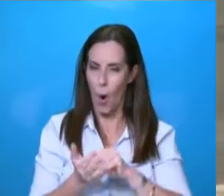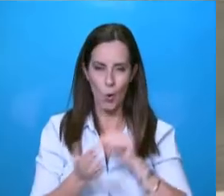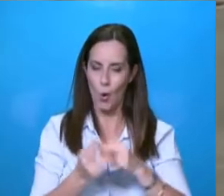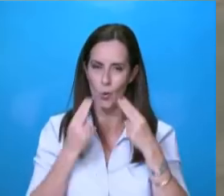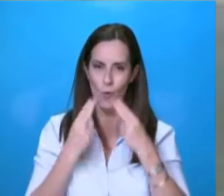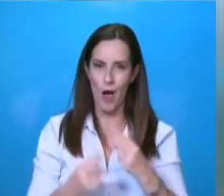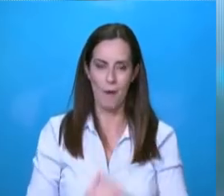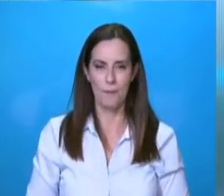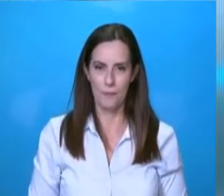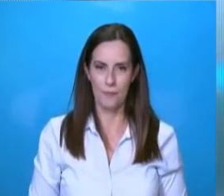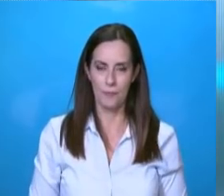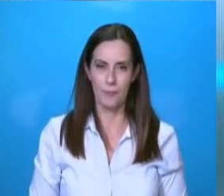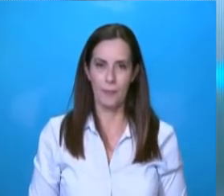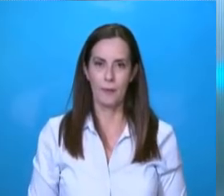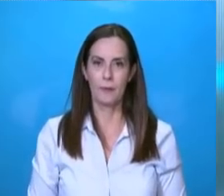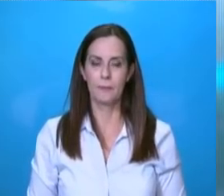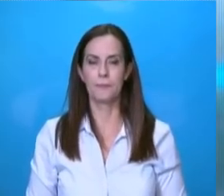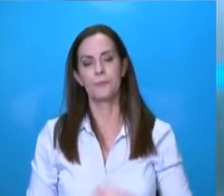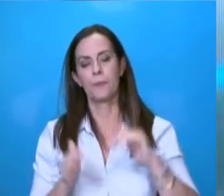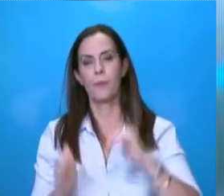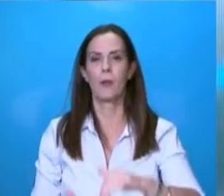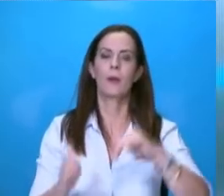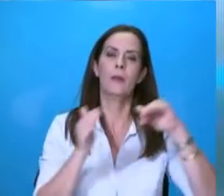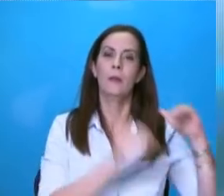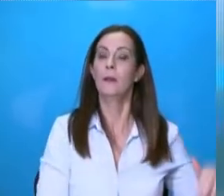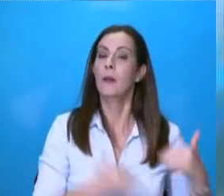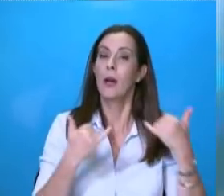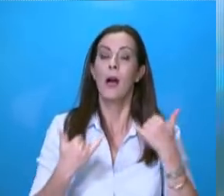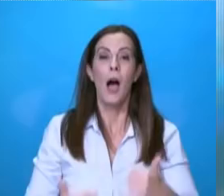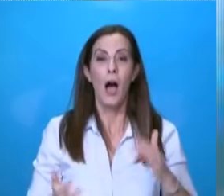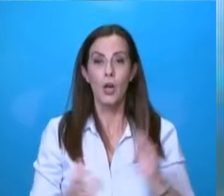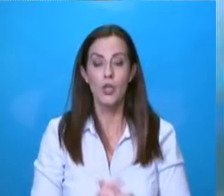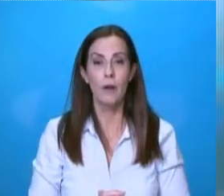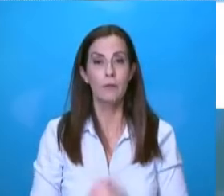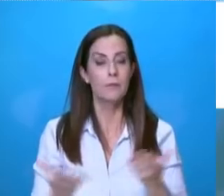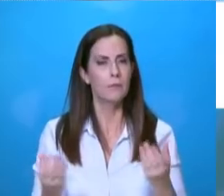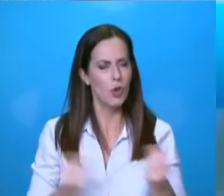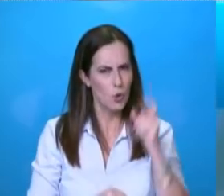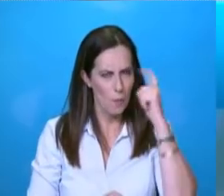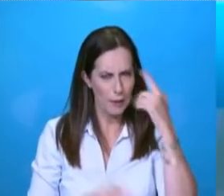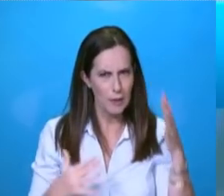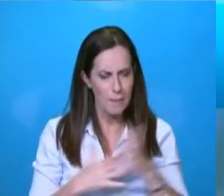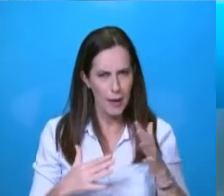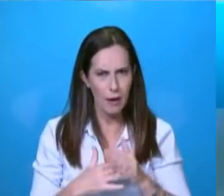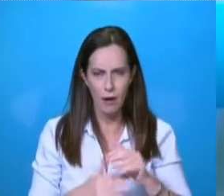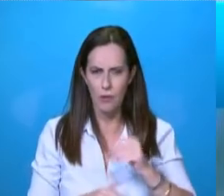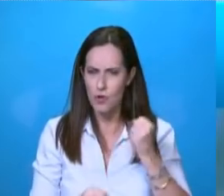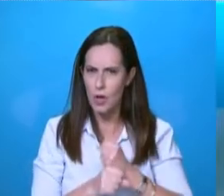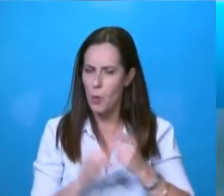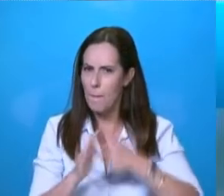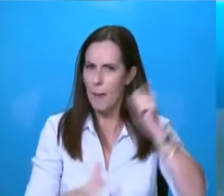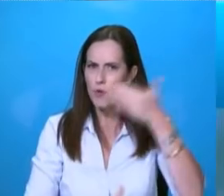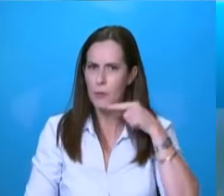תגובה. אנחנו נחזור לנושאים הפוליטיים בהמשך. עכשיו לתוצאות מדאיגות של מחקר ראשון מסוגו שנערך